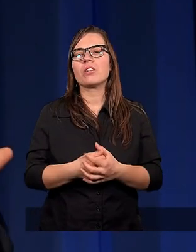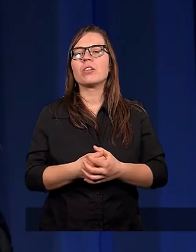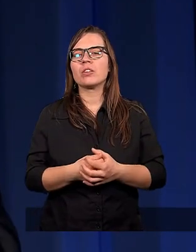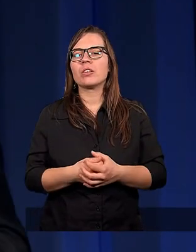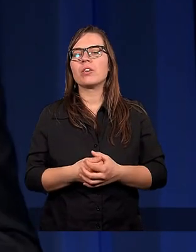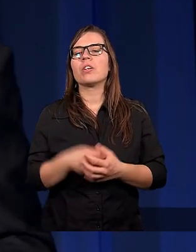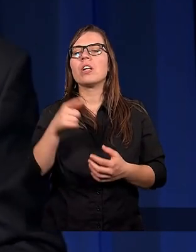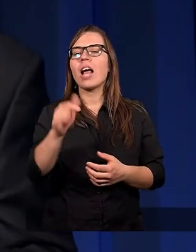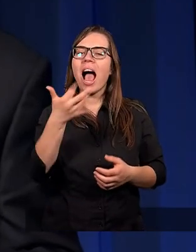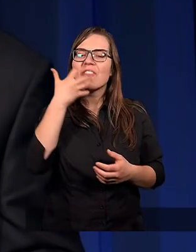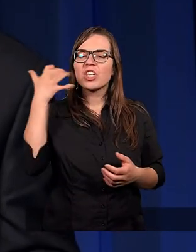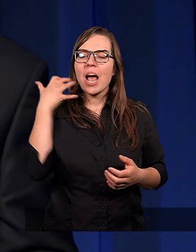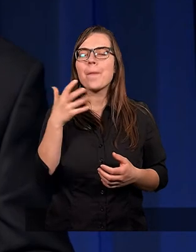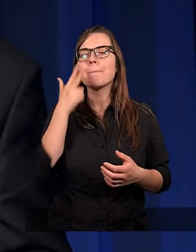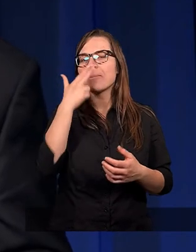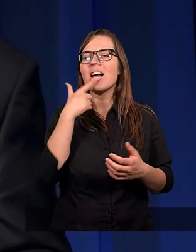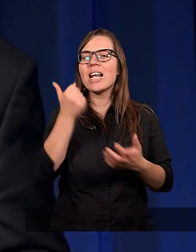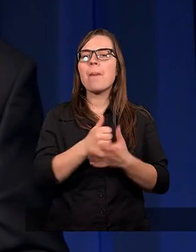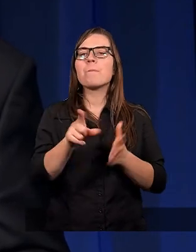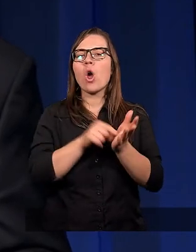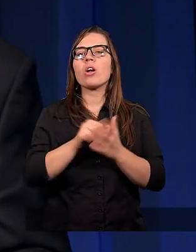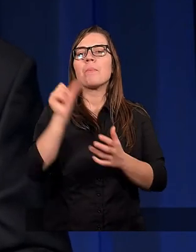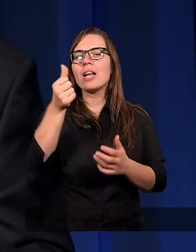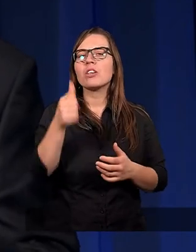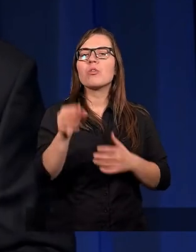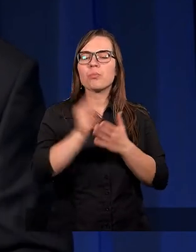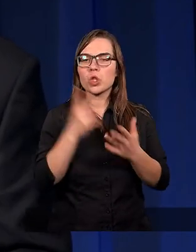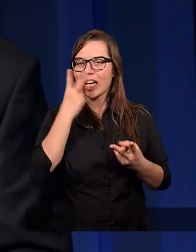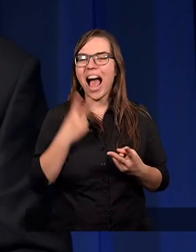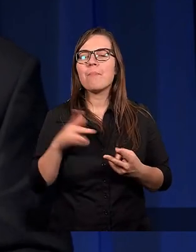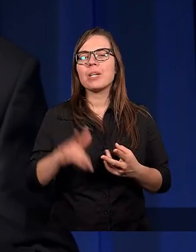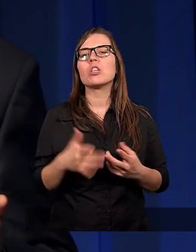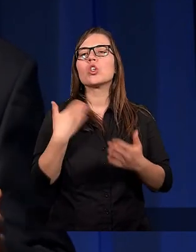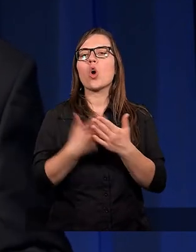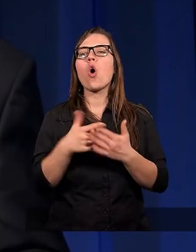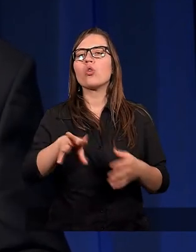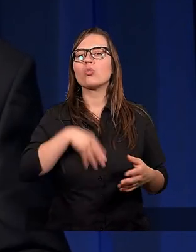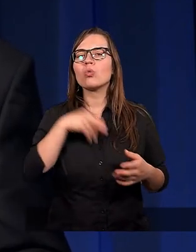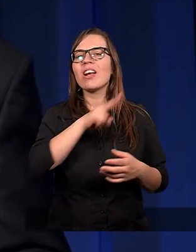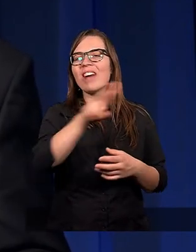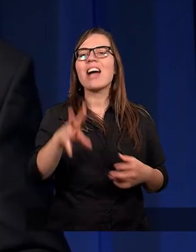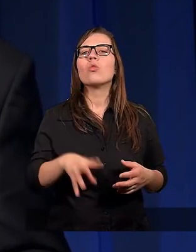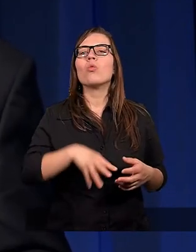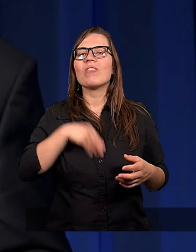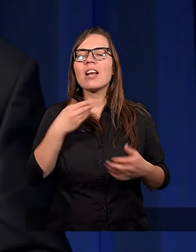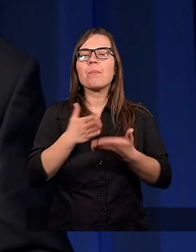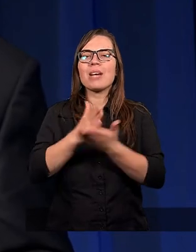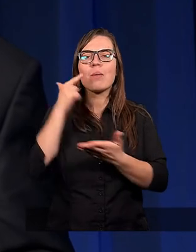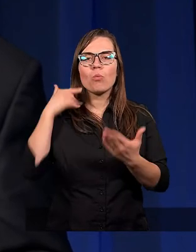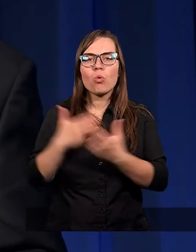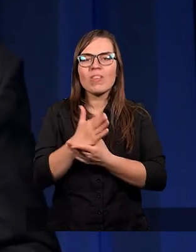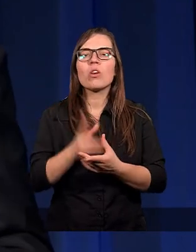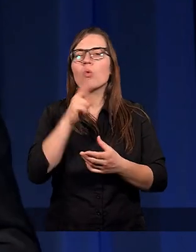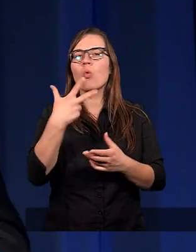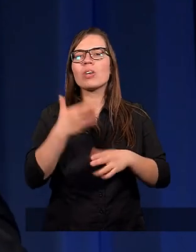Zobaczcie, nieco wcześniej w liście Piotra, pierwszym liście Piotra czytamy: skoro dusze wasze uświęciliście przez posłuszeństwo prawdzie